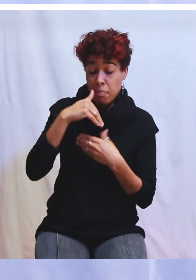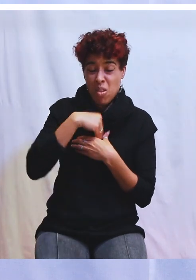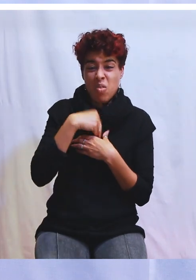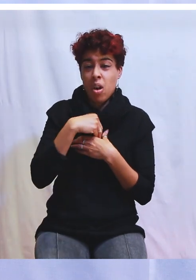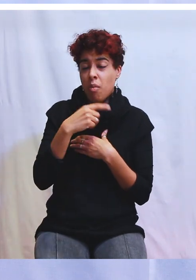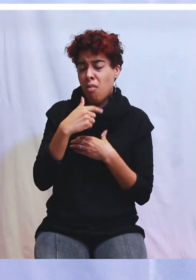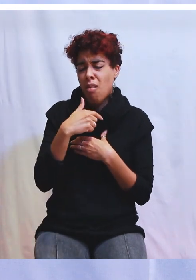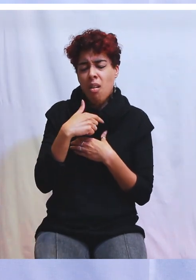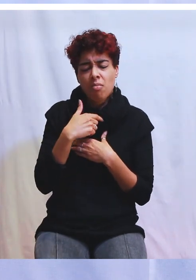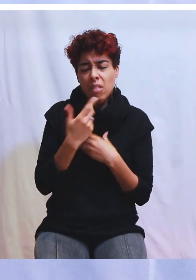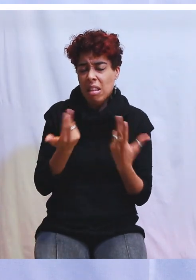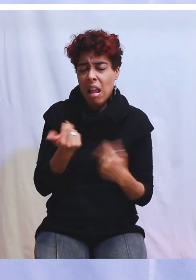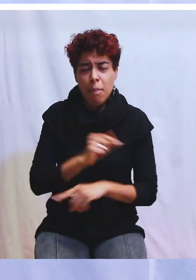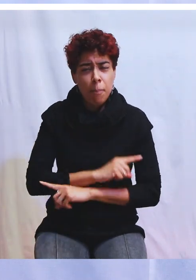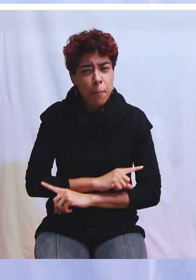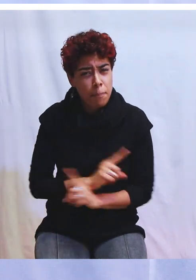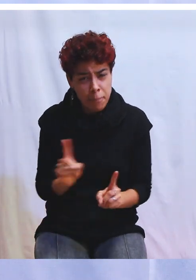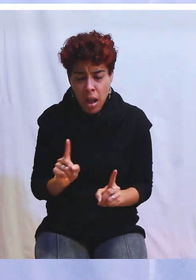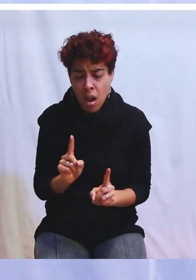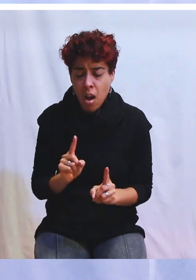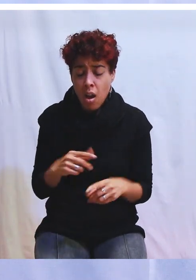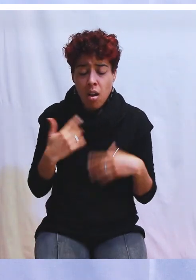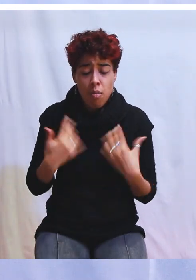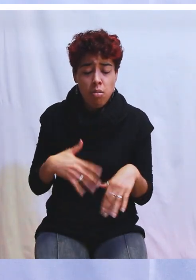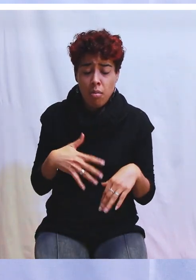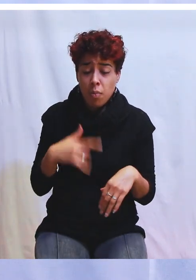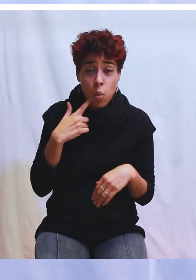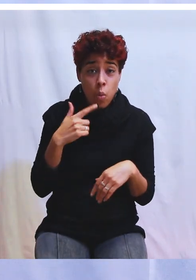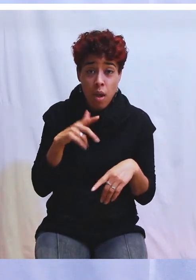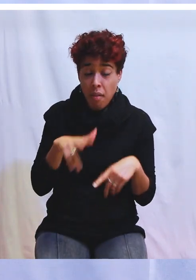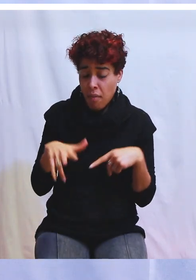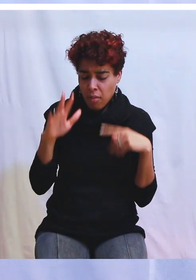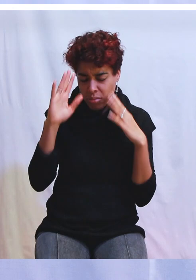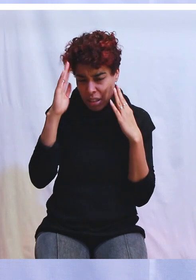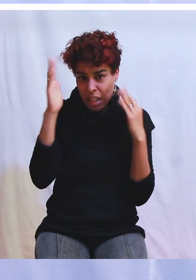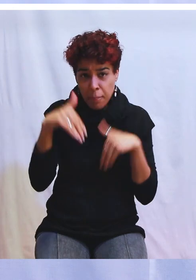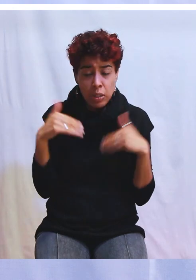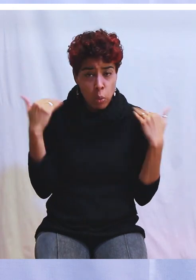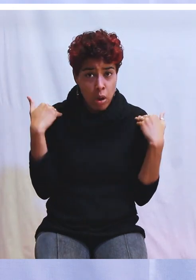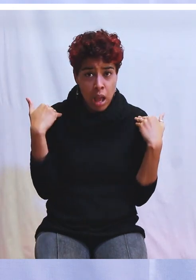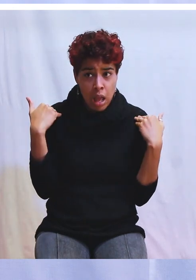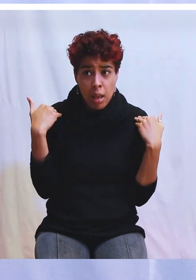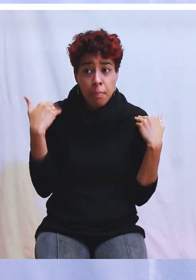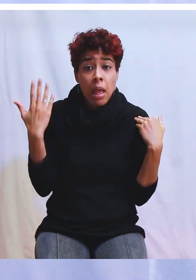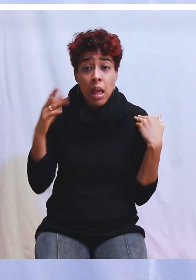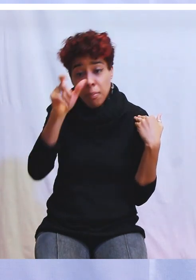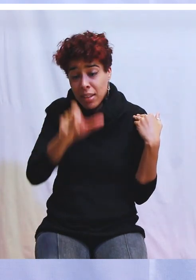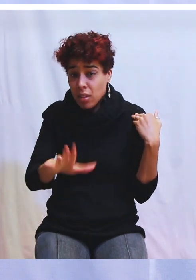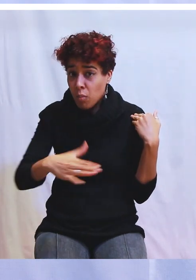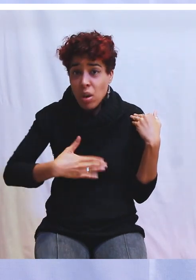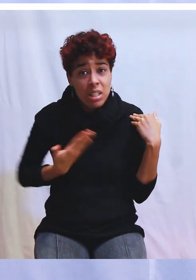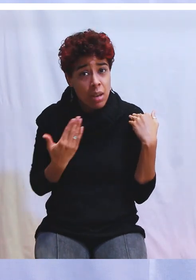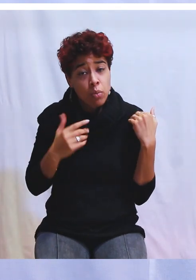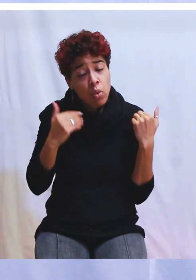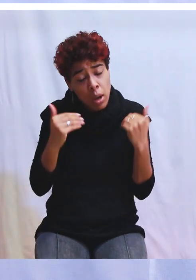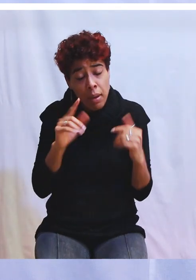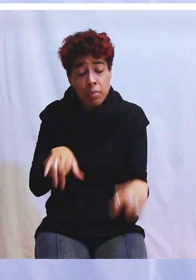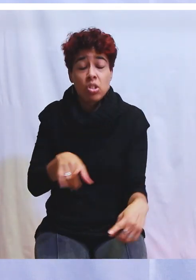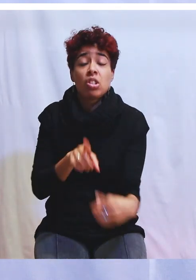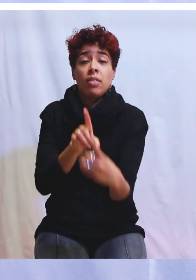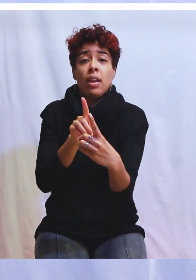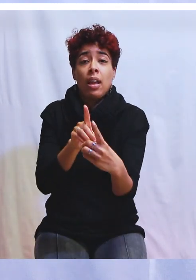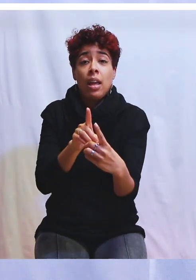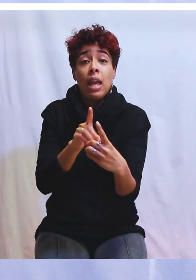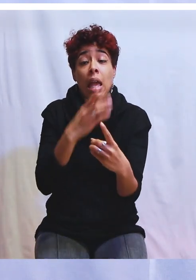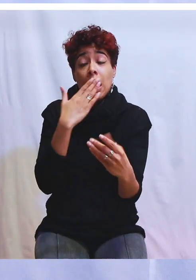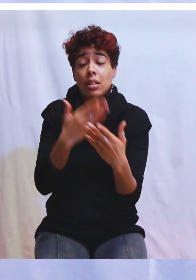état pitoyable intérieurement. J'étais délabré parce qu'une dépression était sur mes épaules. Mais je l'ai fait parce que j'aimais la personne. Eh bien, j'en